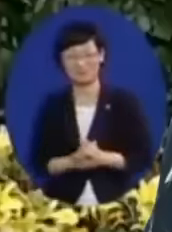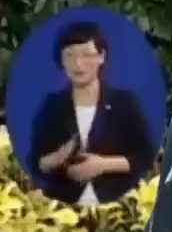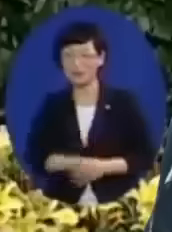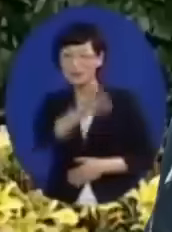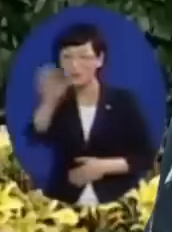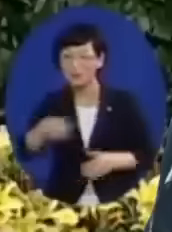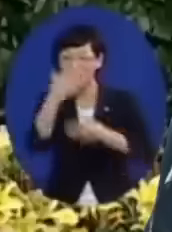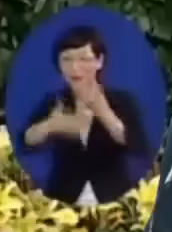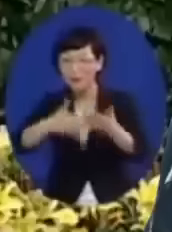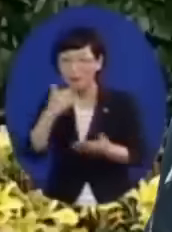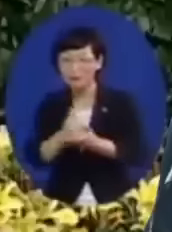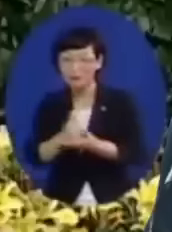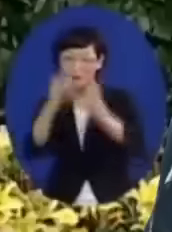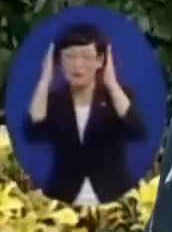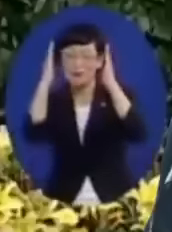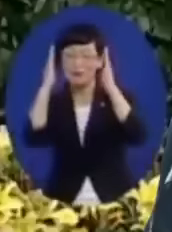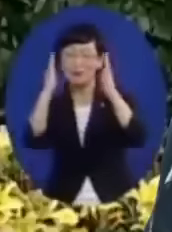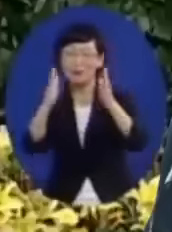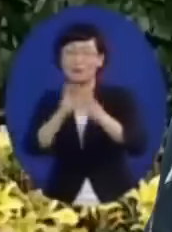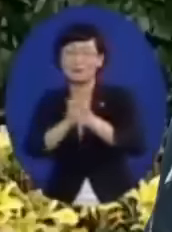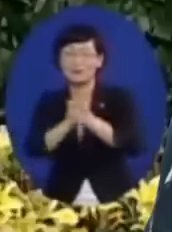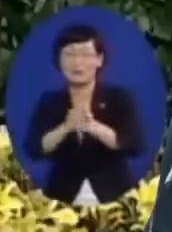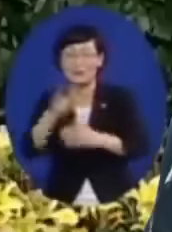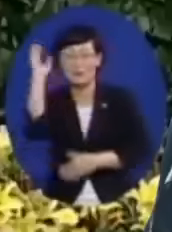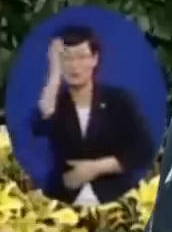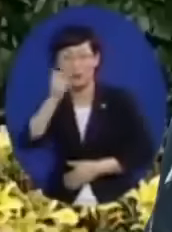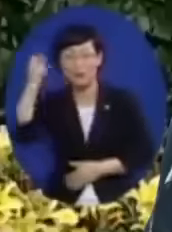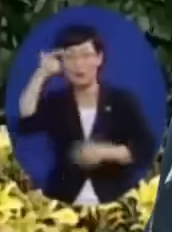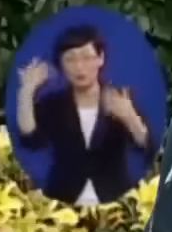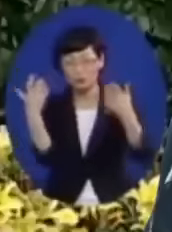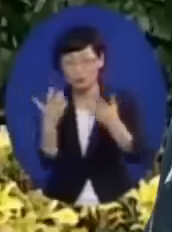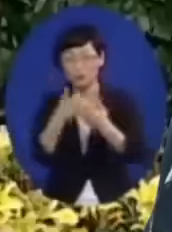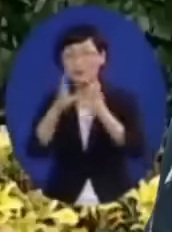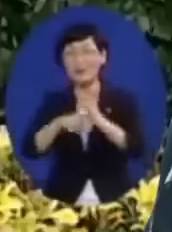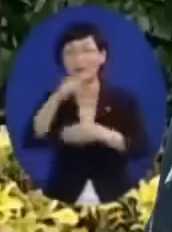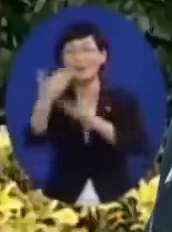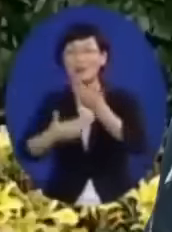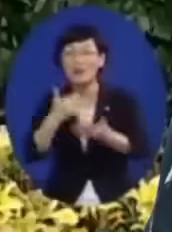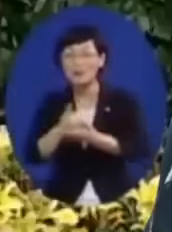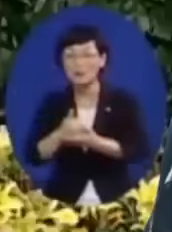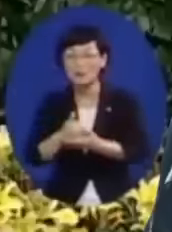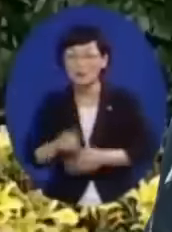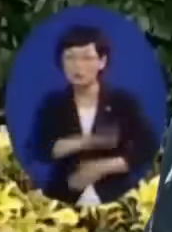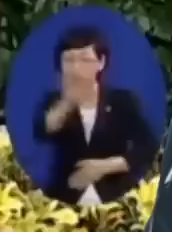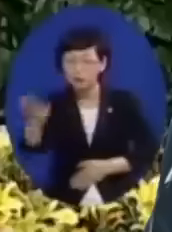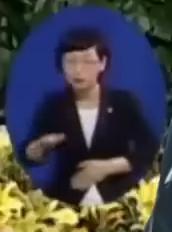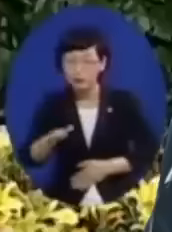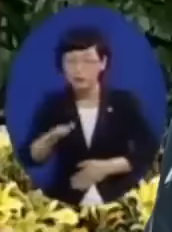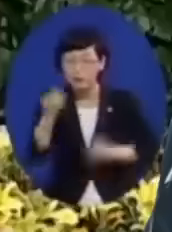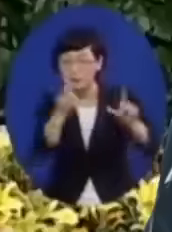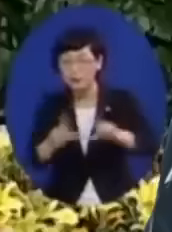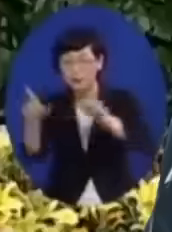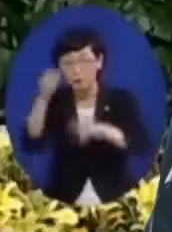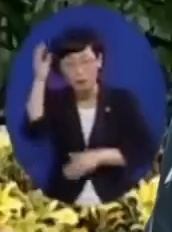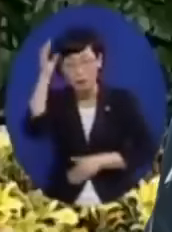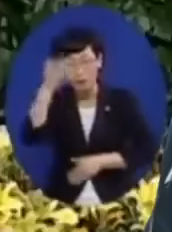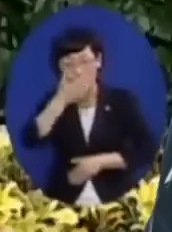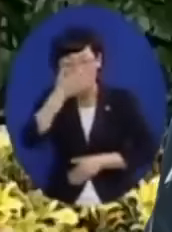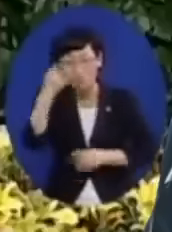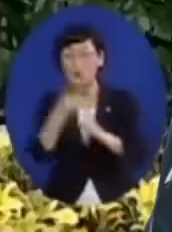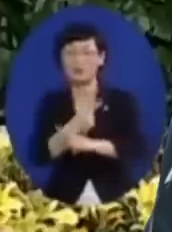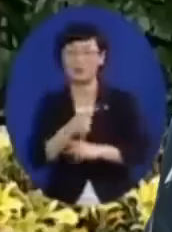우리가 하나님을 바라며 기도하고 성령으로 충만할 때 우리의 삶에 대한 기대와 꿈이 달라집니다.